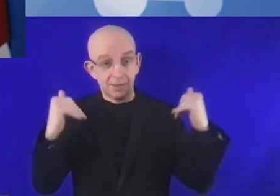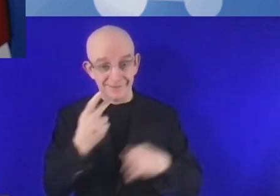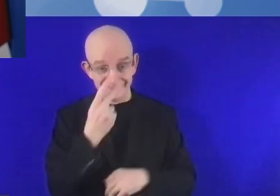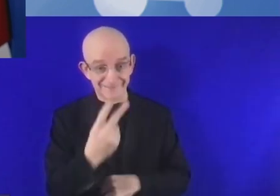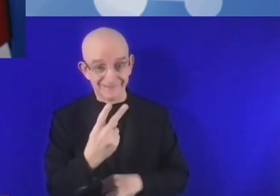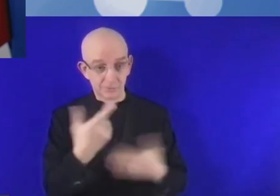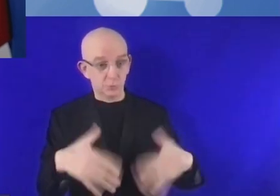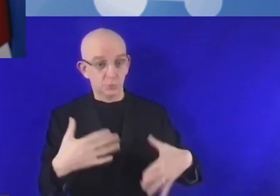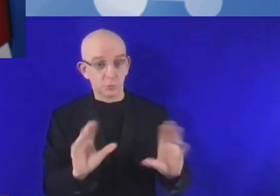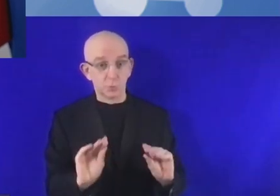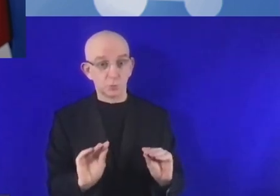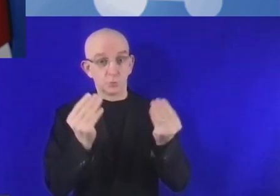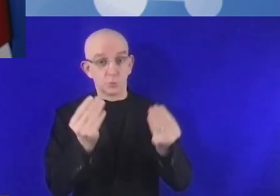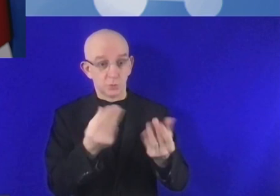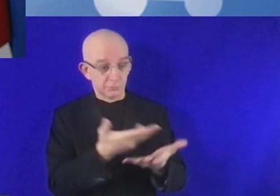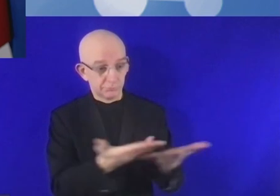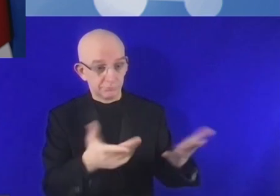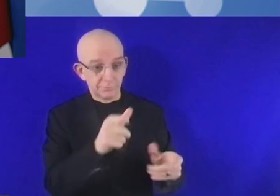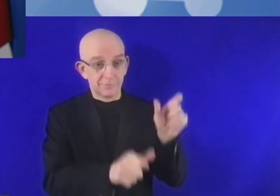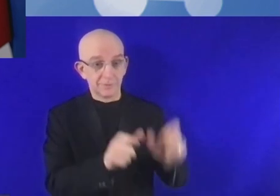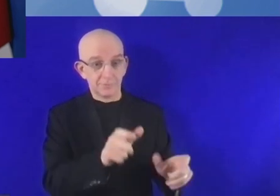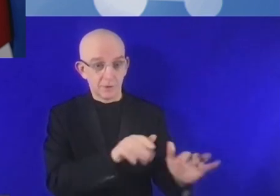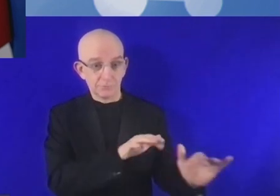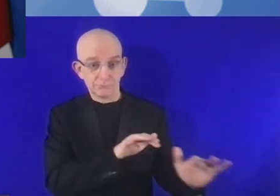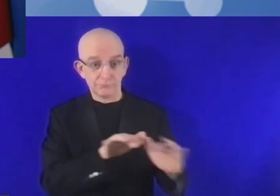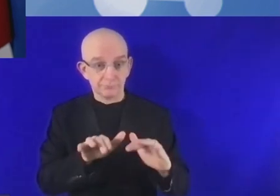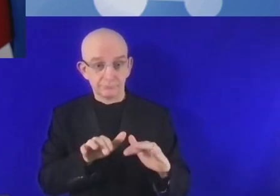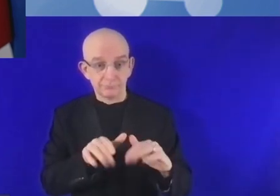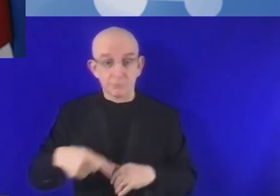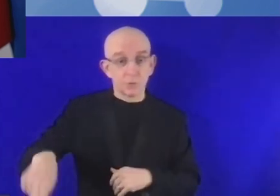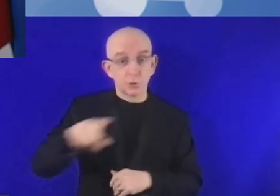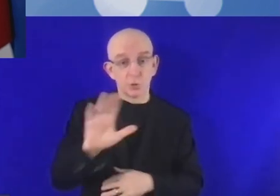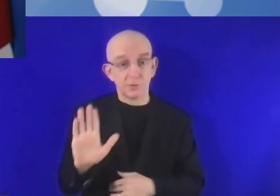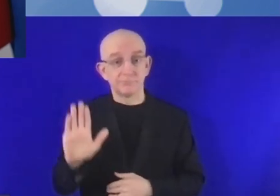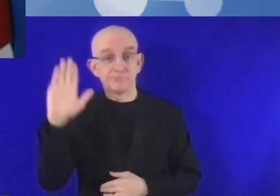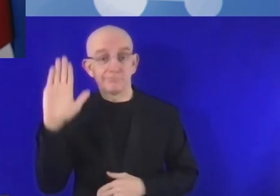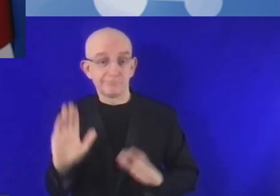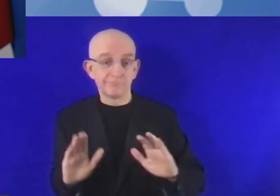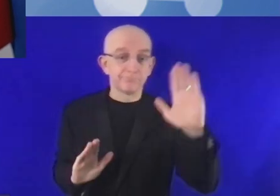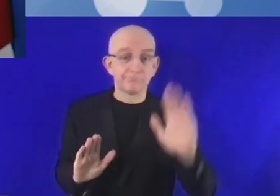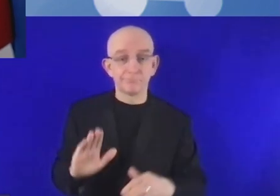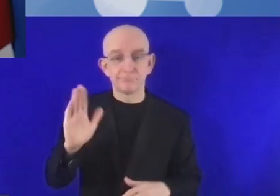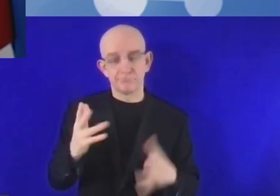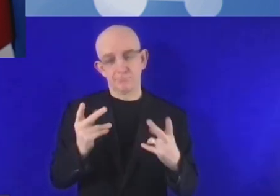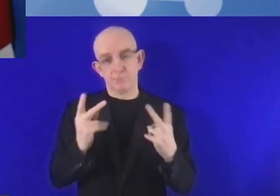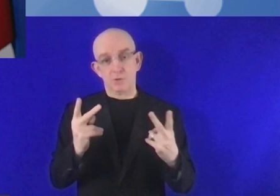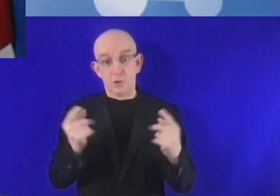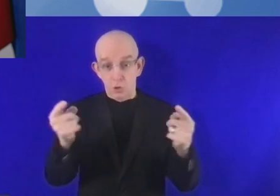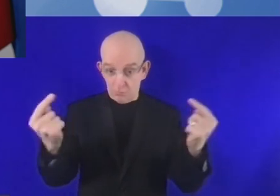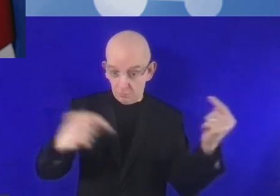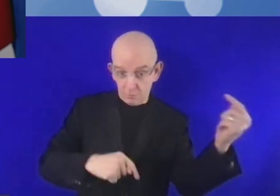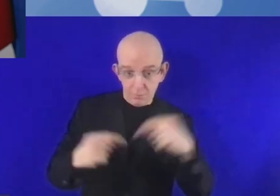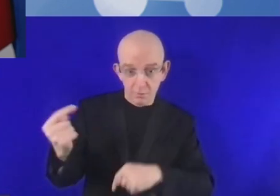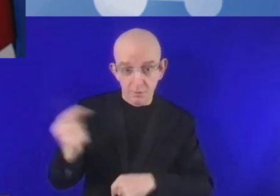że widzę tak znakomitą odpowiedź ze strony młodego pokolenia użytkowników internetu. Wasz